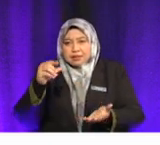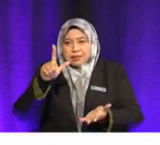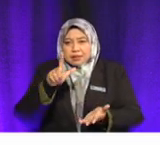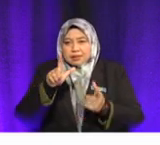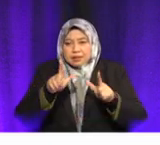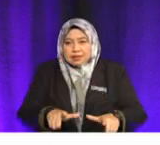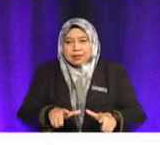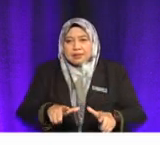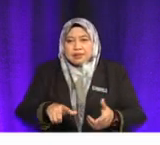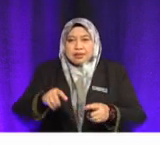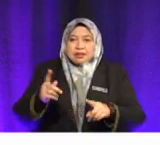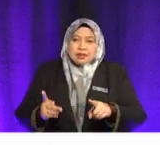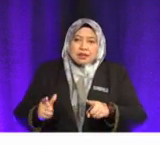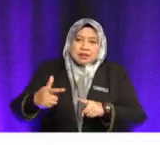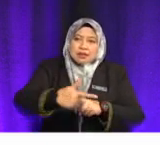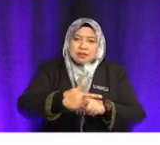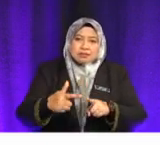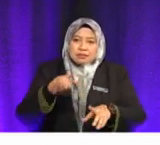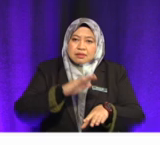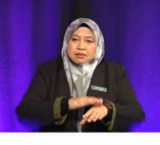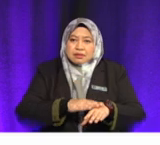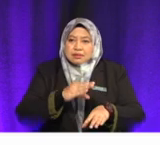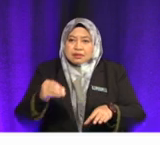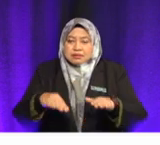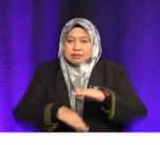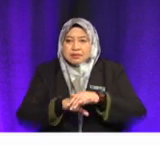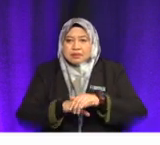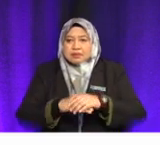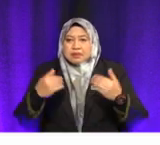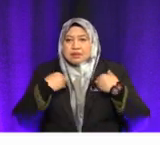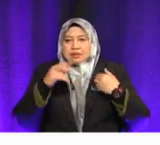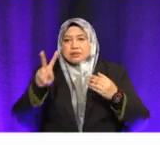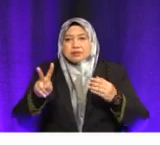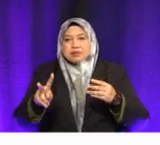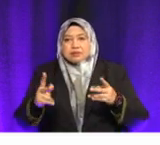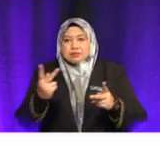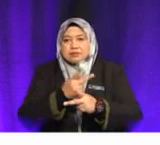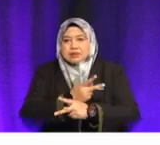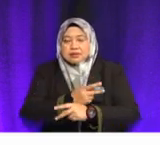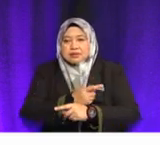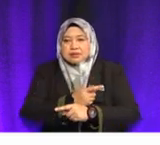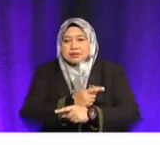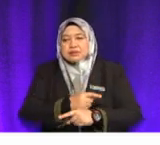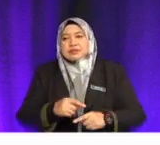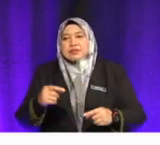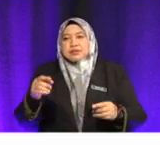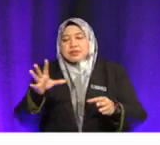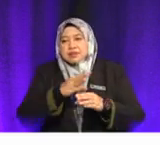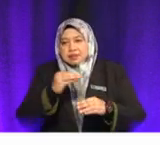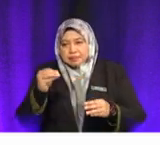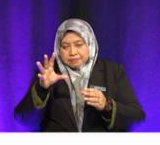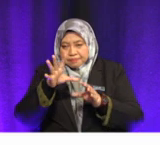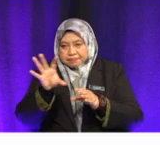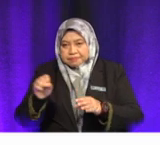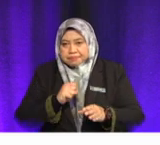kita tidak dapat dua persilangan Oke persilangan maka kita ambil pemanis dan sambung